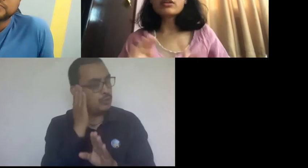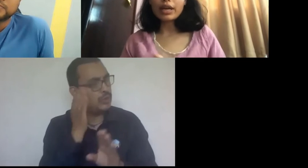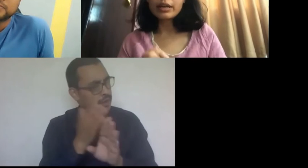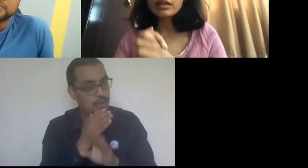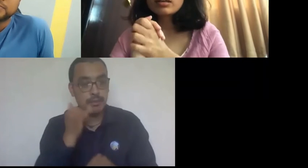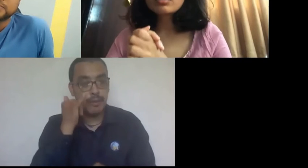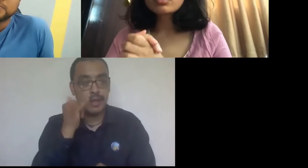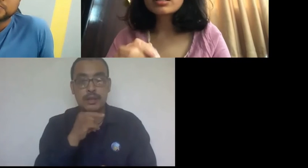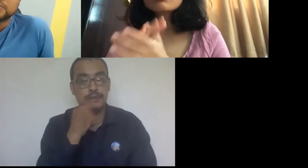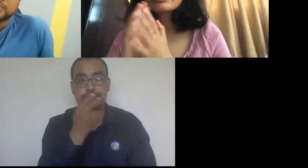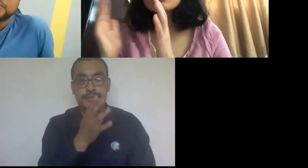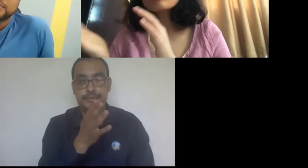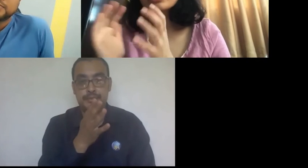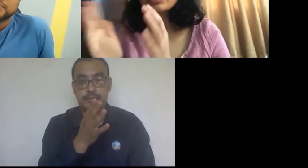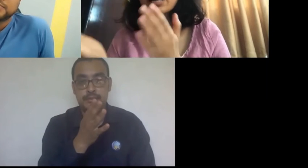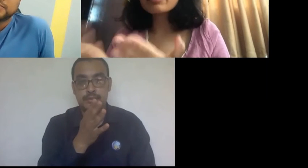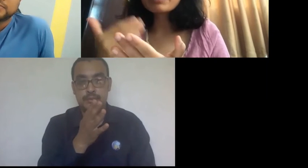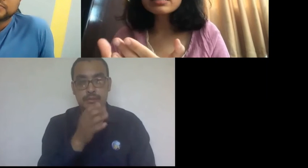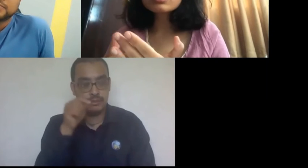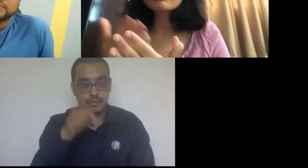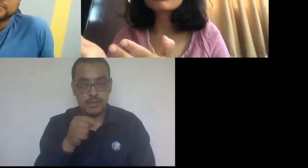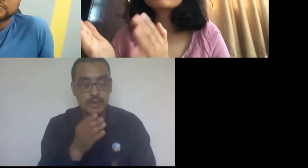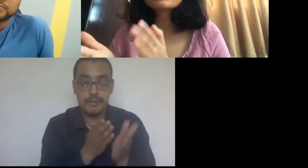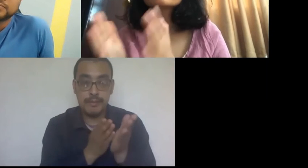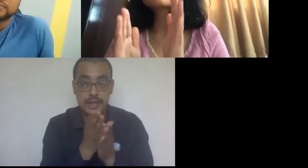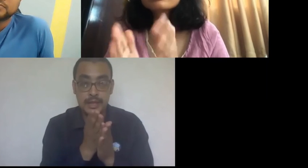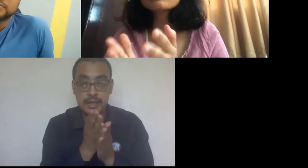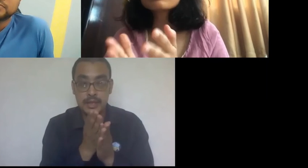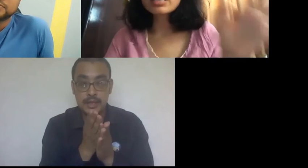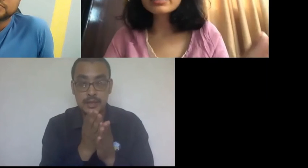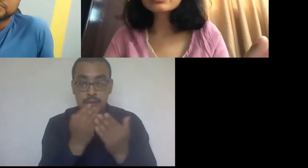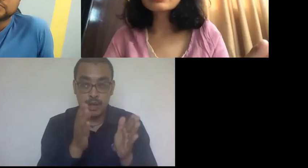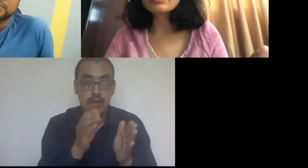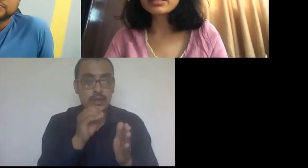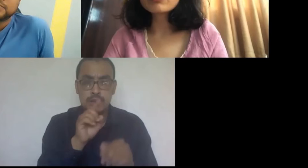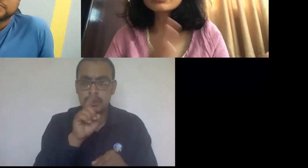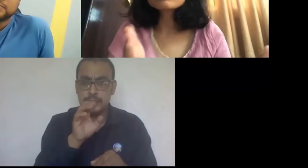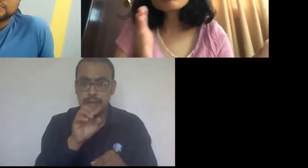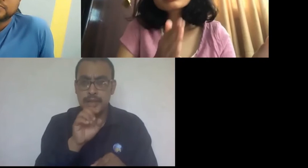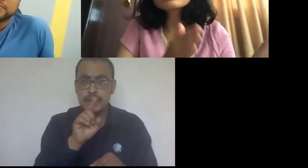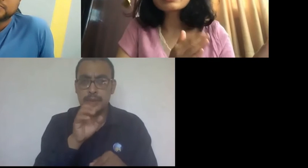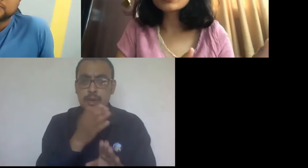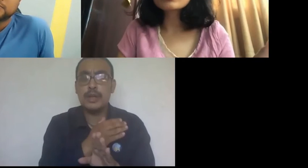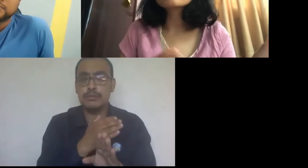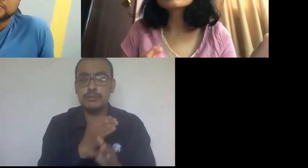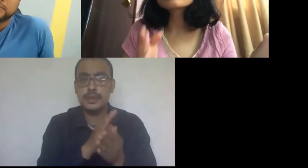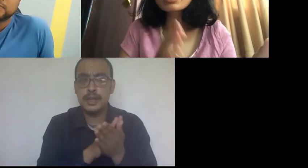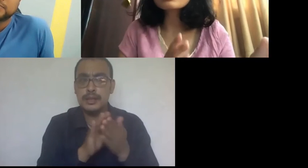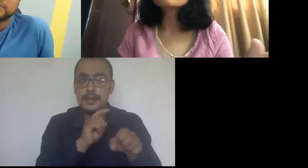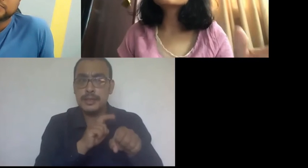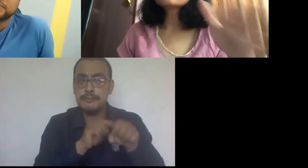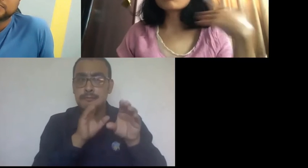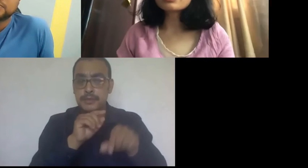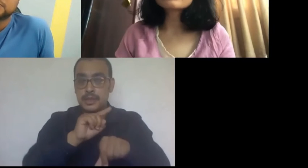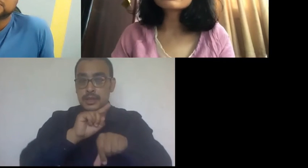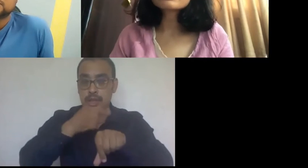मोबाइल नहेर्ने होइन, एटली अब अहिले हामी पानी छ भने बरु एटलिस्ट 10 मिनट अगाडि हामीले गर्ने होइन, बिस्तारै टाइम घटाउने, हुन चाहिँ